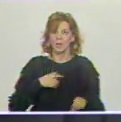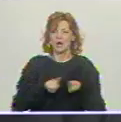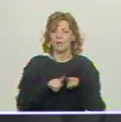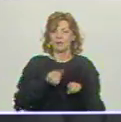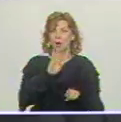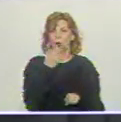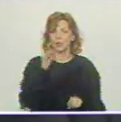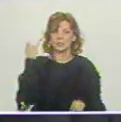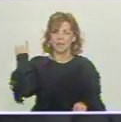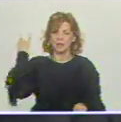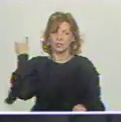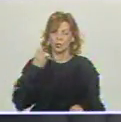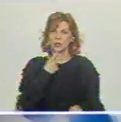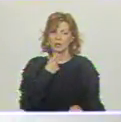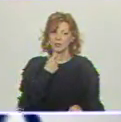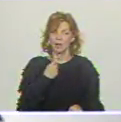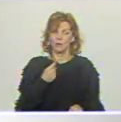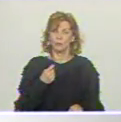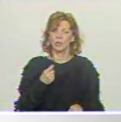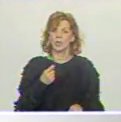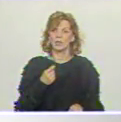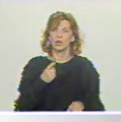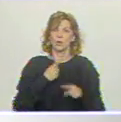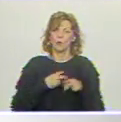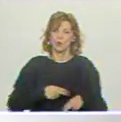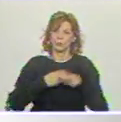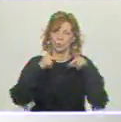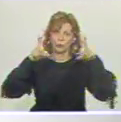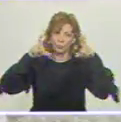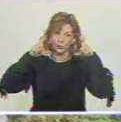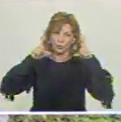a istoriei Craiovei prin imagini.